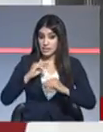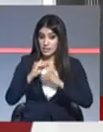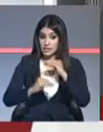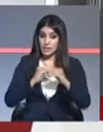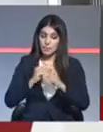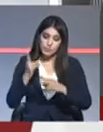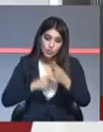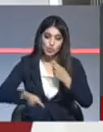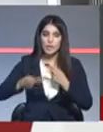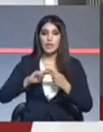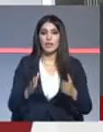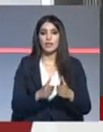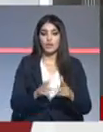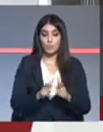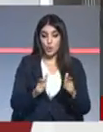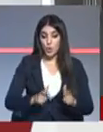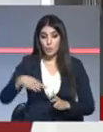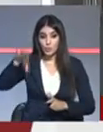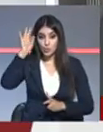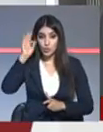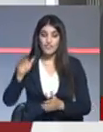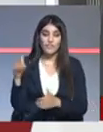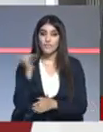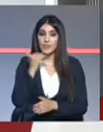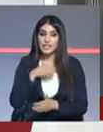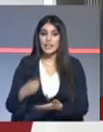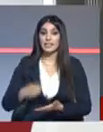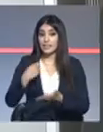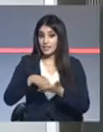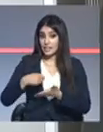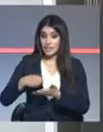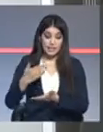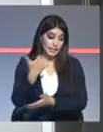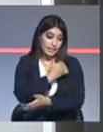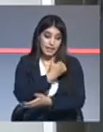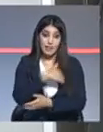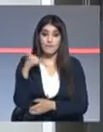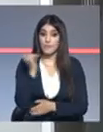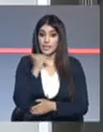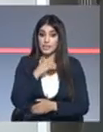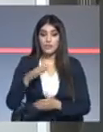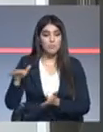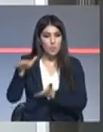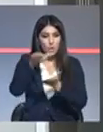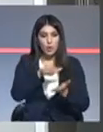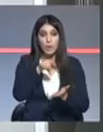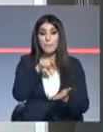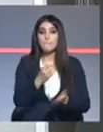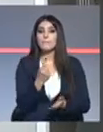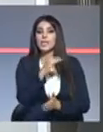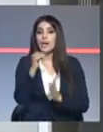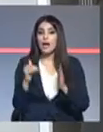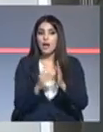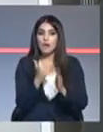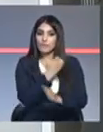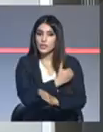الاستجابه لطلب الحكومه التونسيه بتسريع منحها جرعات اللقاح وذلك بارسال نحو مائه الف جرعه